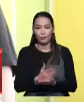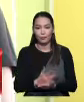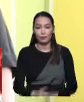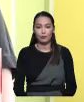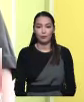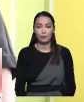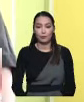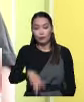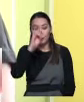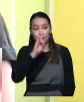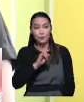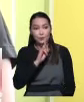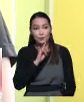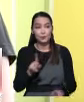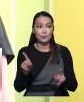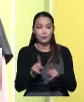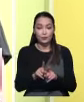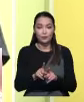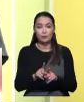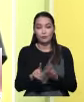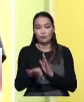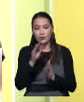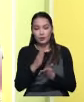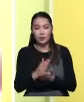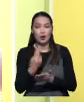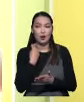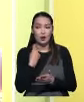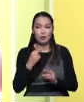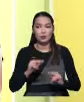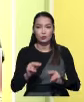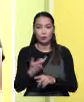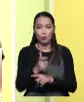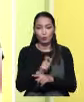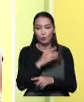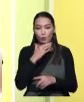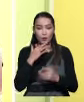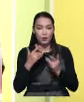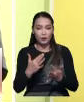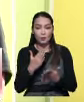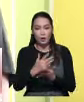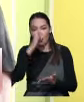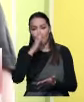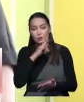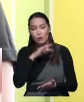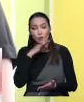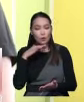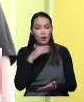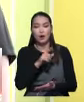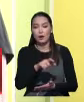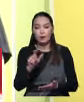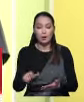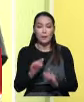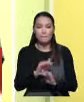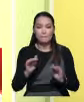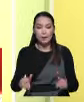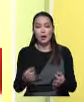ашық. Қазақстанды таңдауымның себебі ағылшын тілі мұғалімдеріне сұраныс бар екенін байқадым. Қазақстанда көптеген адамдар балаларының ағылшын